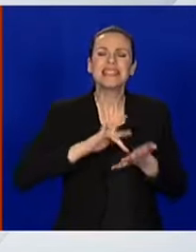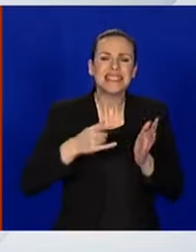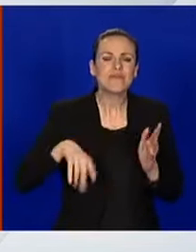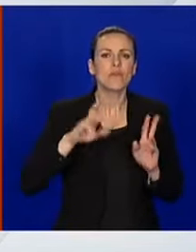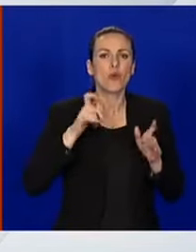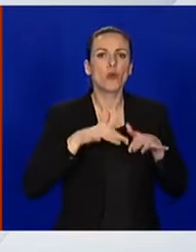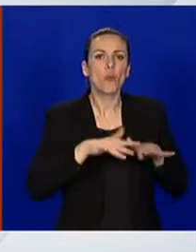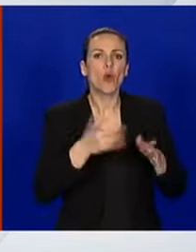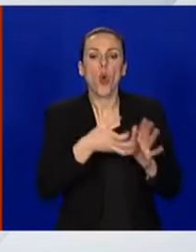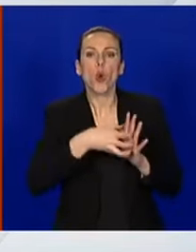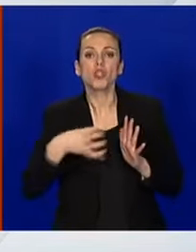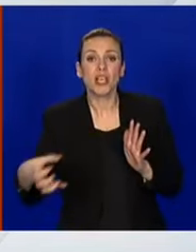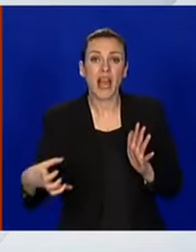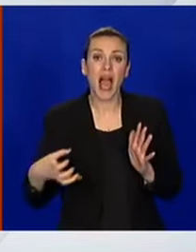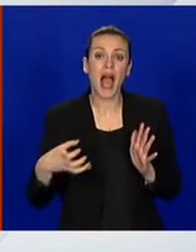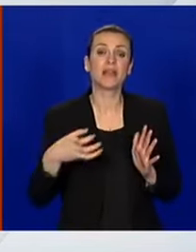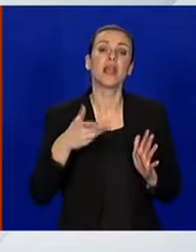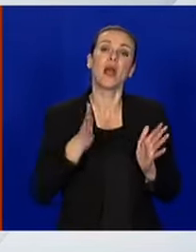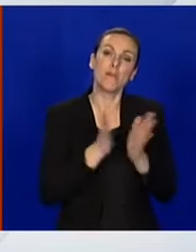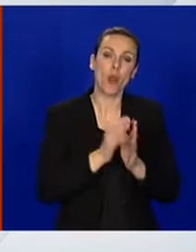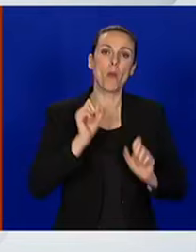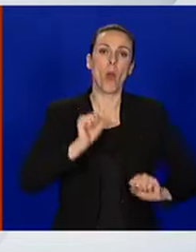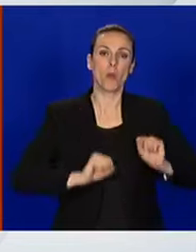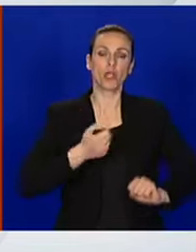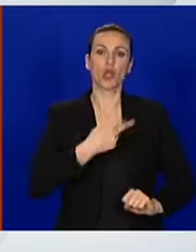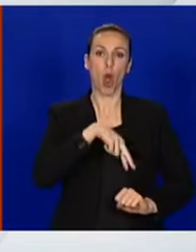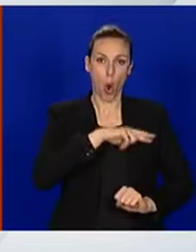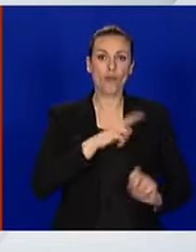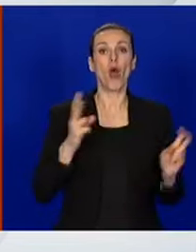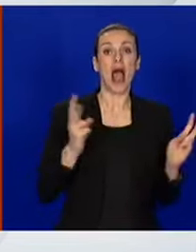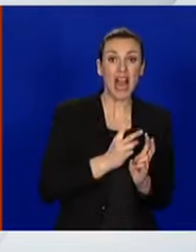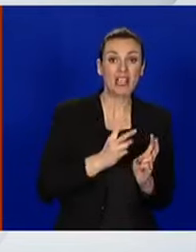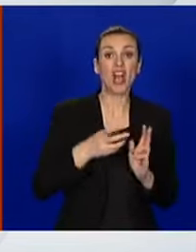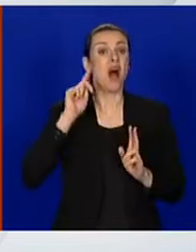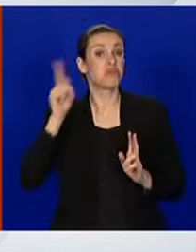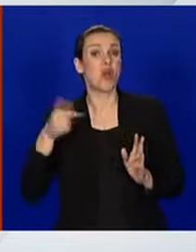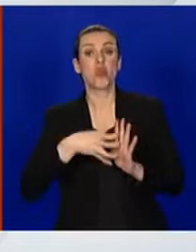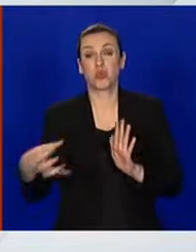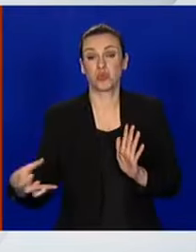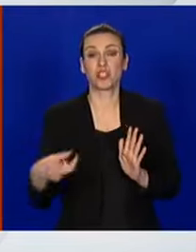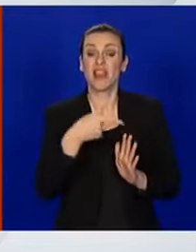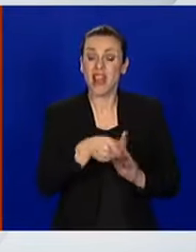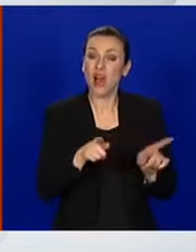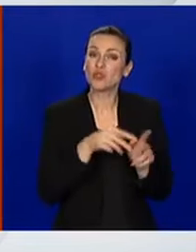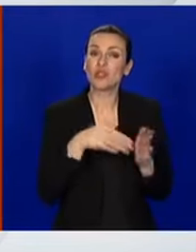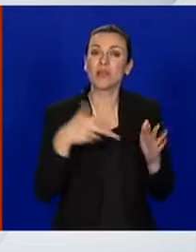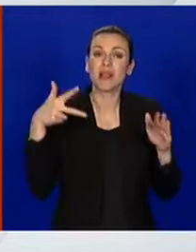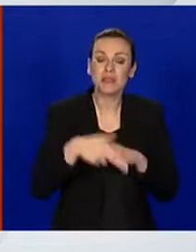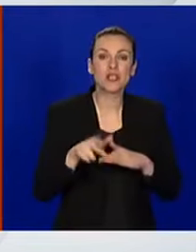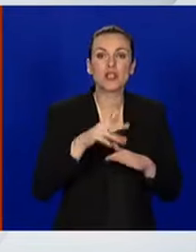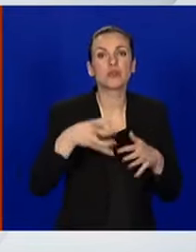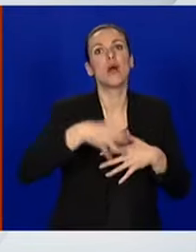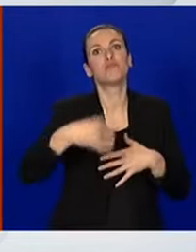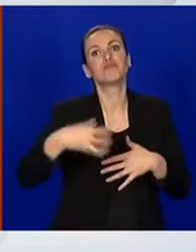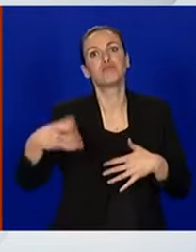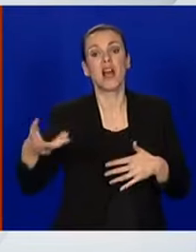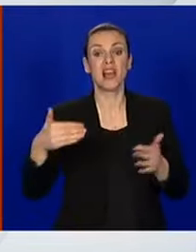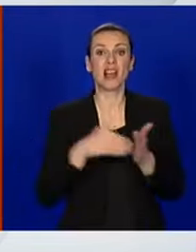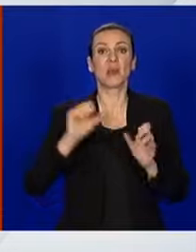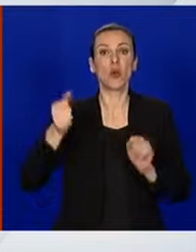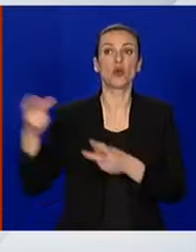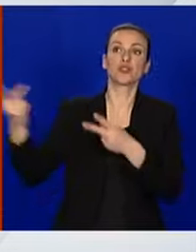na vrijeme trajanja ove ugroze, stoga ponašamo se odgovorno i eto, i na taj način spriječimo da bude potreba za